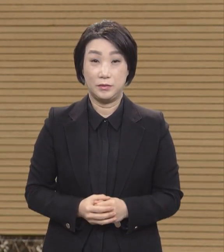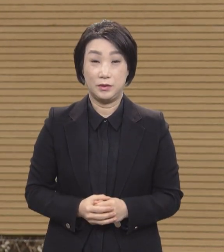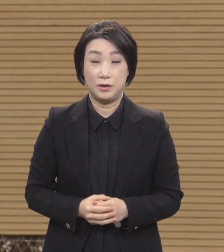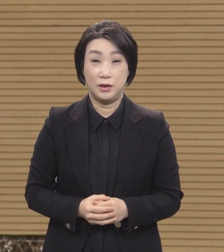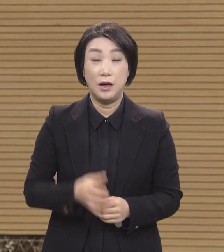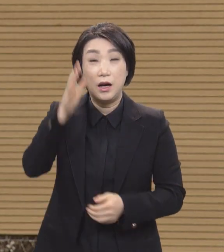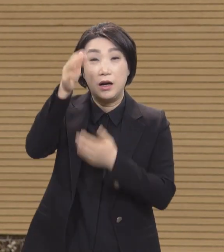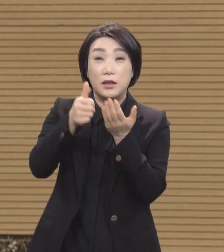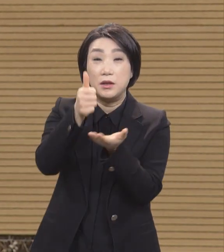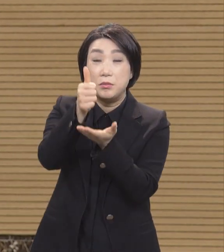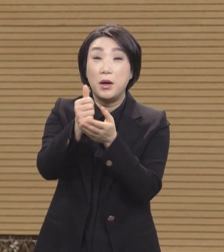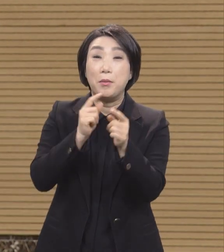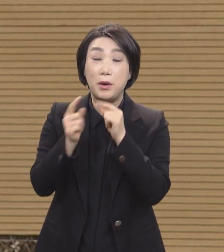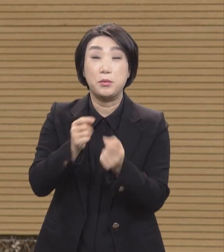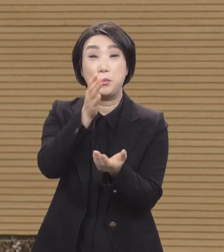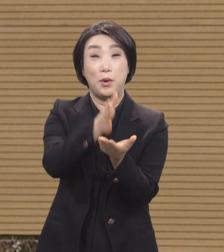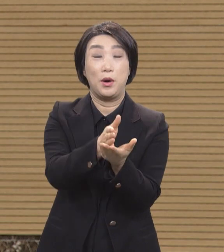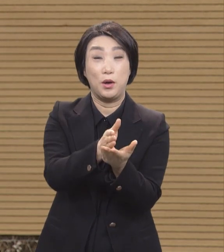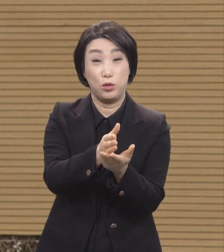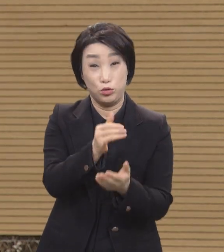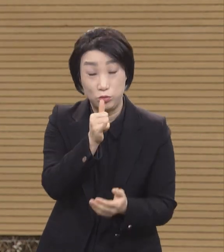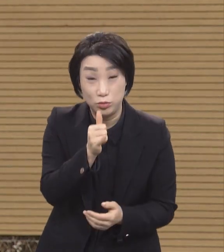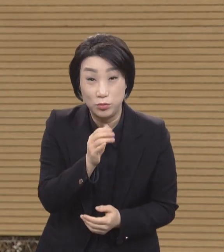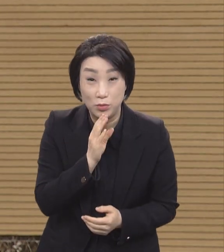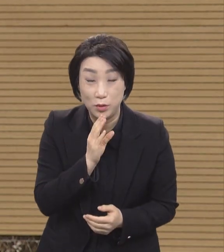하나님이 하지 말라는 것도 있어요.